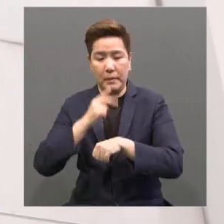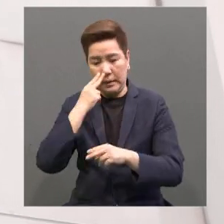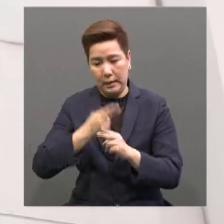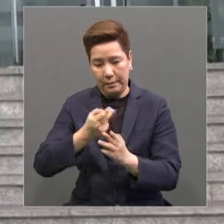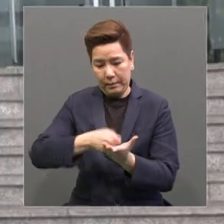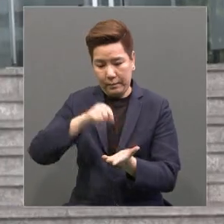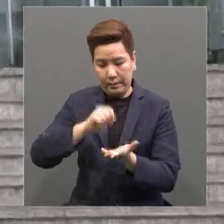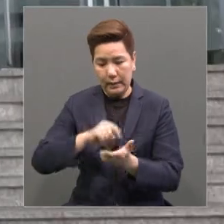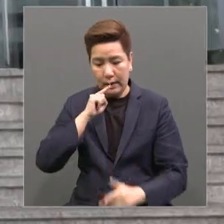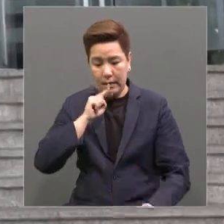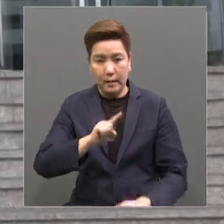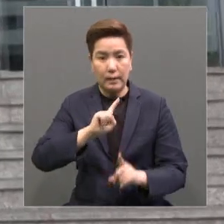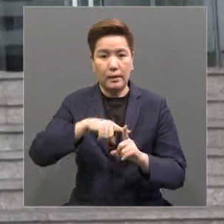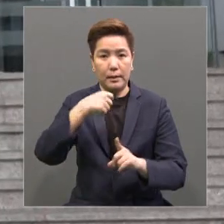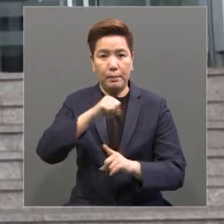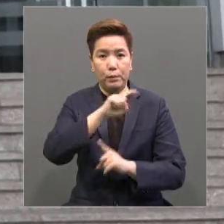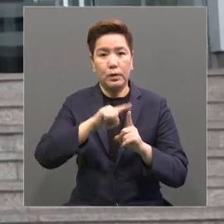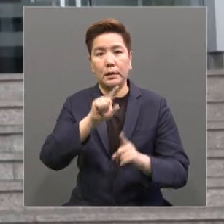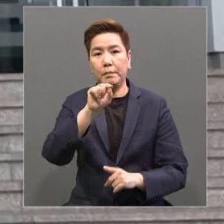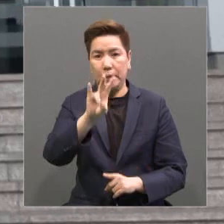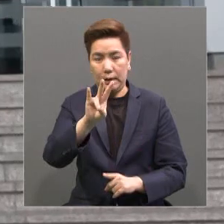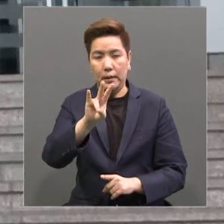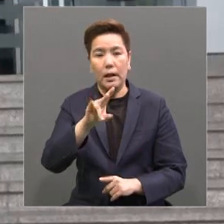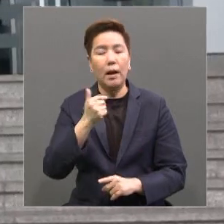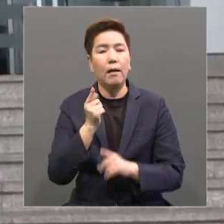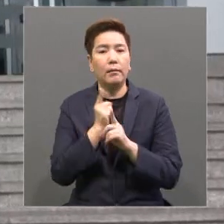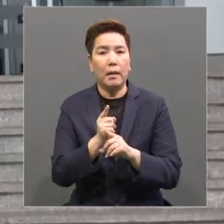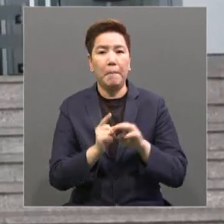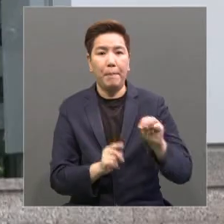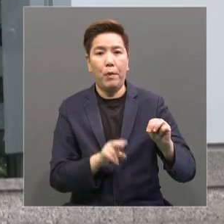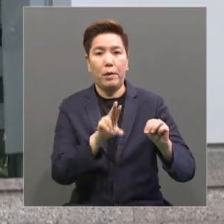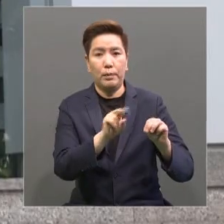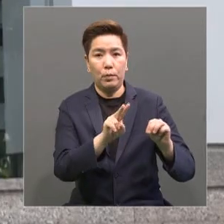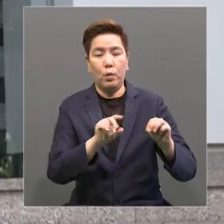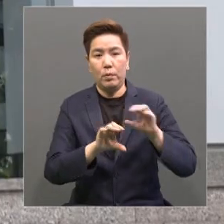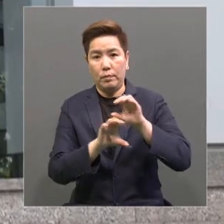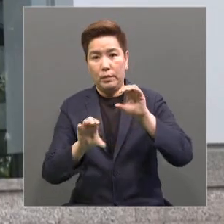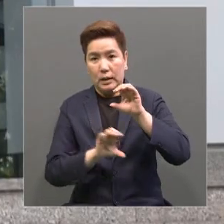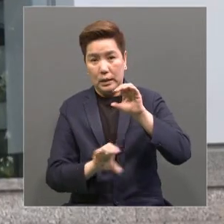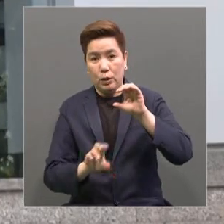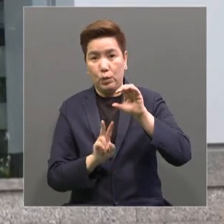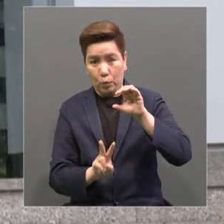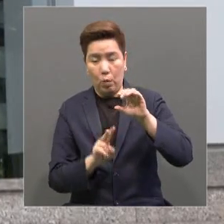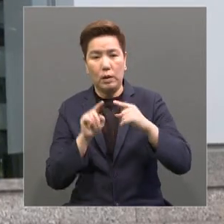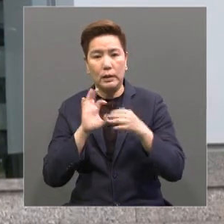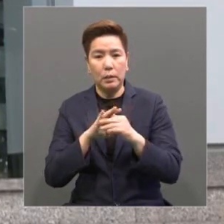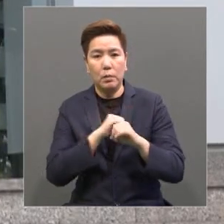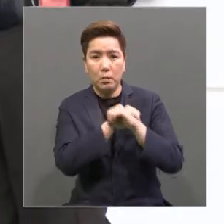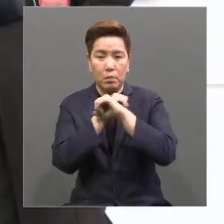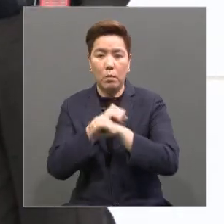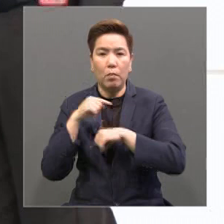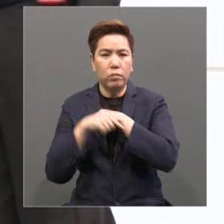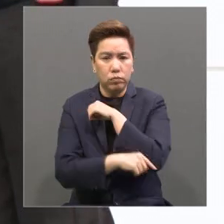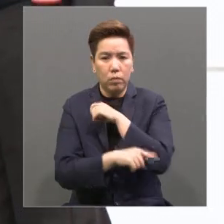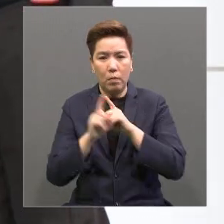ลงนามในคำสั่งเมื่อวันที่ 27ตุลาคมที่ผ่านมาตามมาตรา 32วรรค 2ของพรปว่าด้วยการป้องกันและปราบ